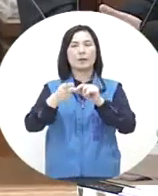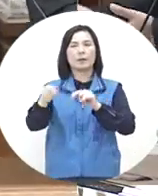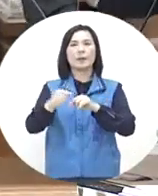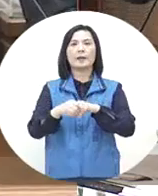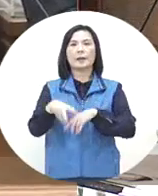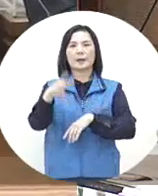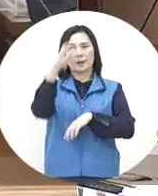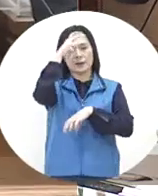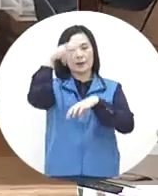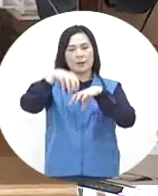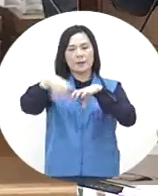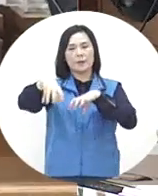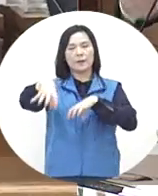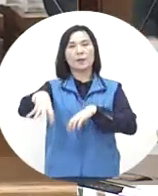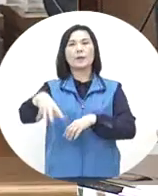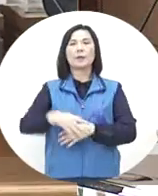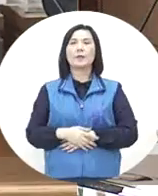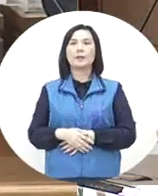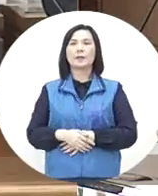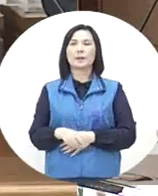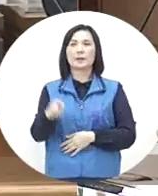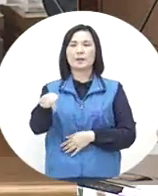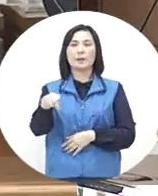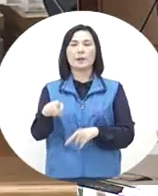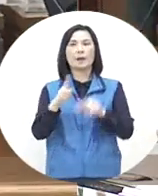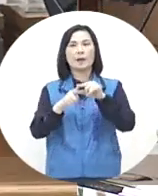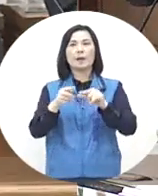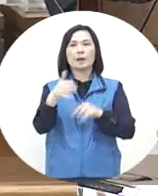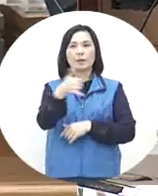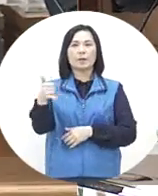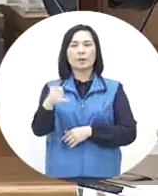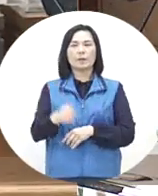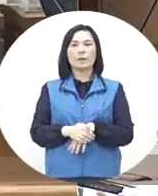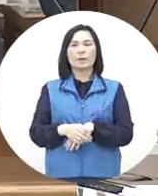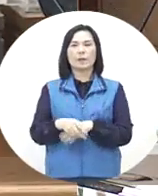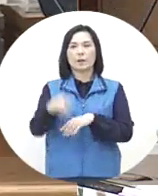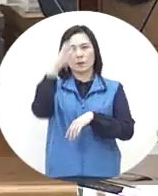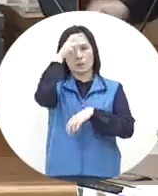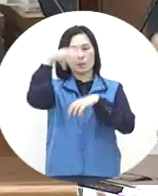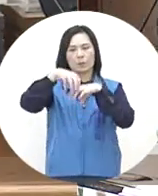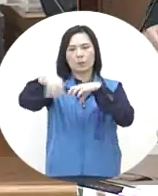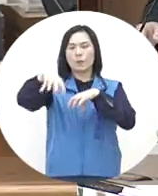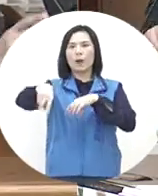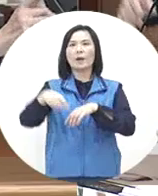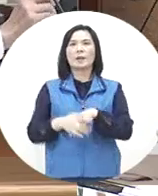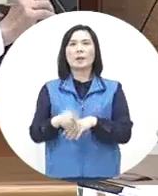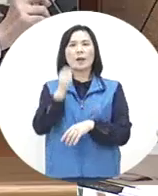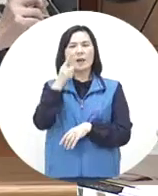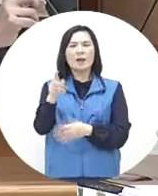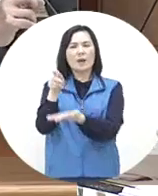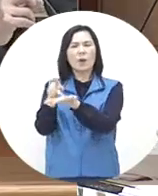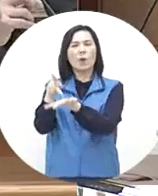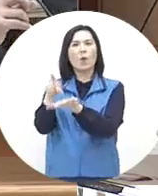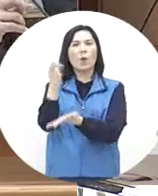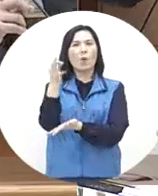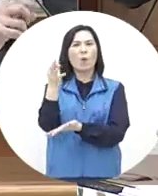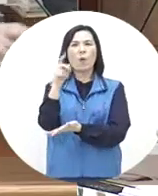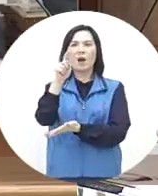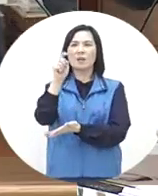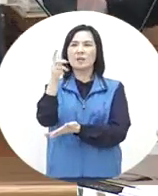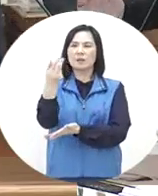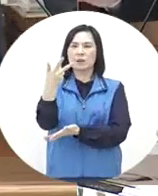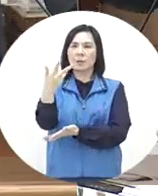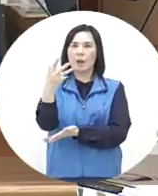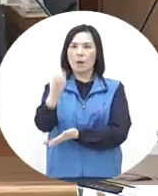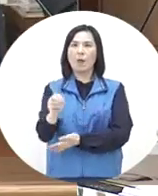出所，因为中原派出所一个月租金十倍班啦，啊，安尼吼，会使欠足济啦。所以以后整个移入之后，其实